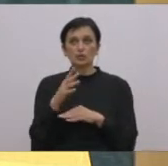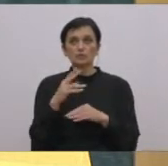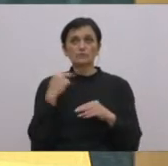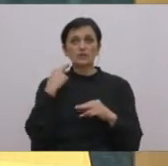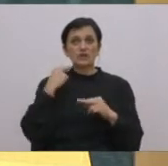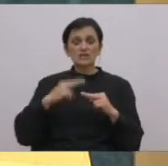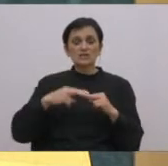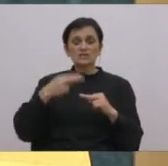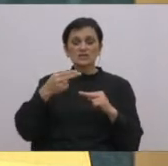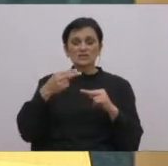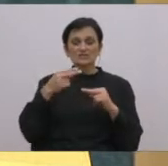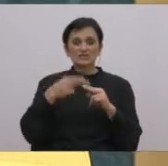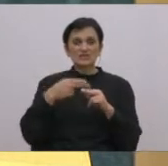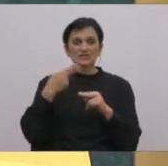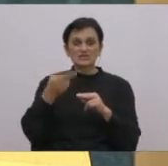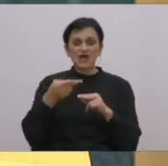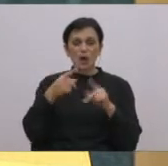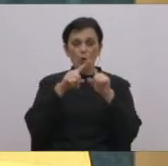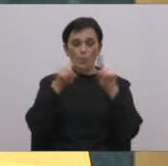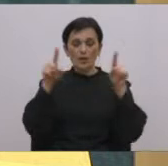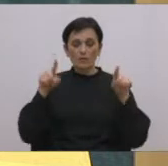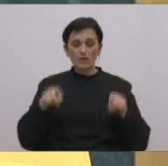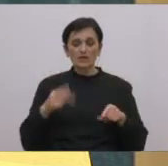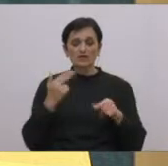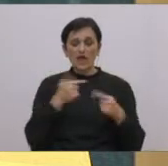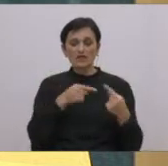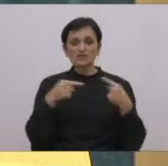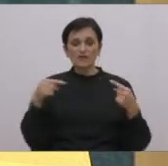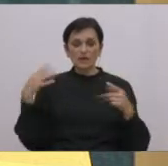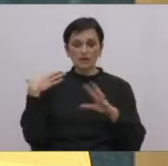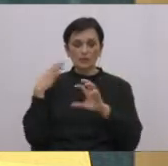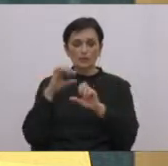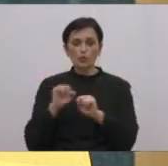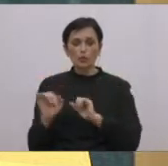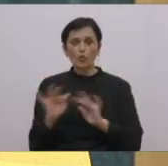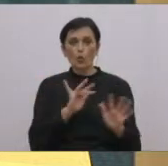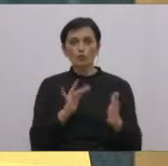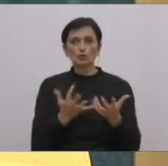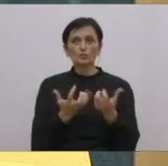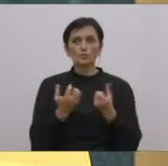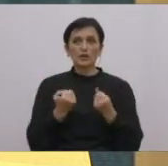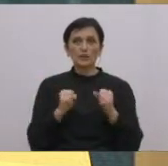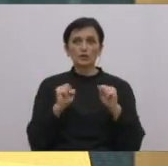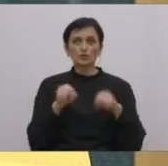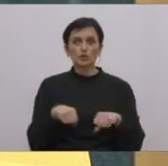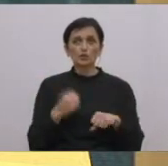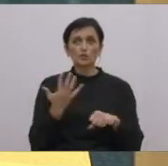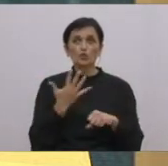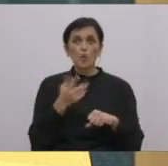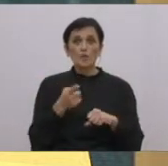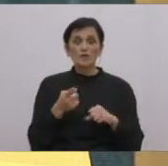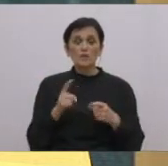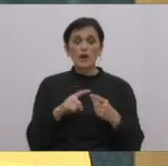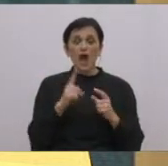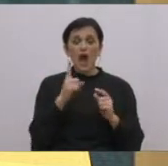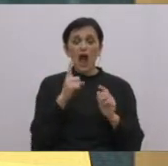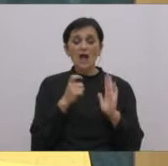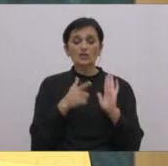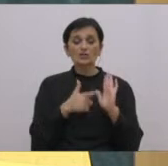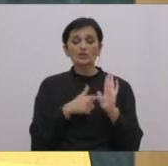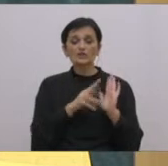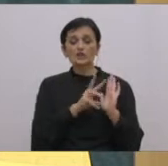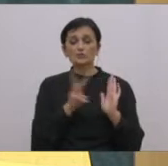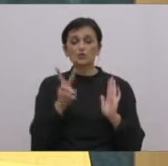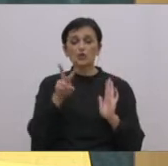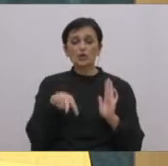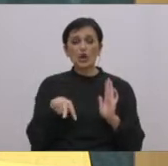საკომპენსაციო პაკეტების და სხვადასხვა მხარდაჭერის, ასე ვთქვათ, ღონისძიებების მიღების შესაძლებლობას, რომლის ფარგლებში 7 მილიონი